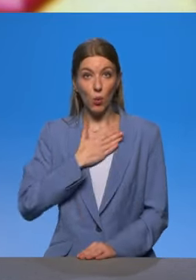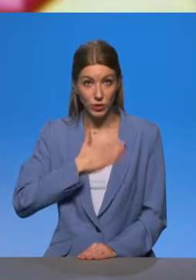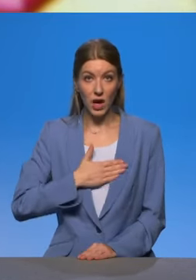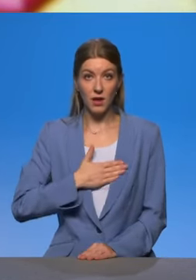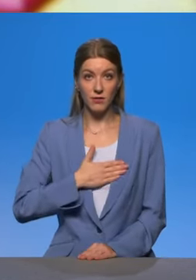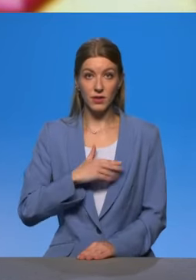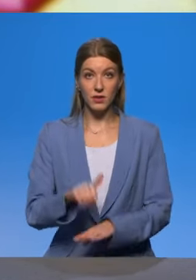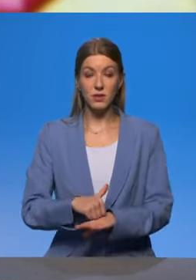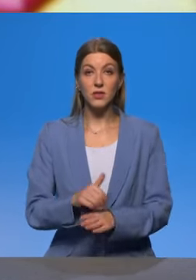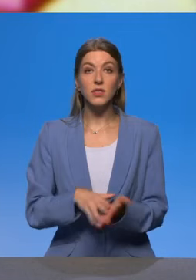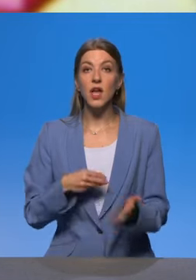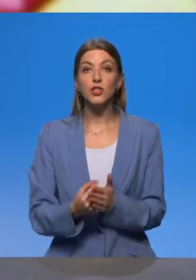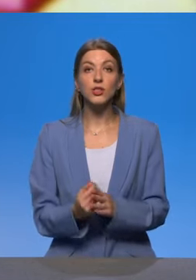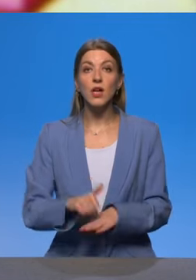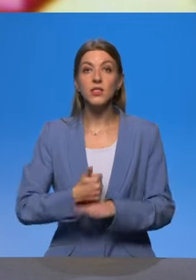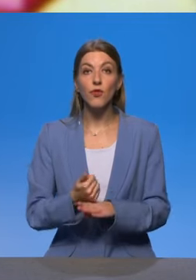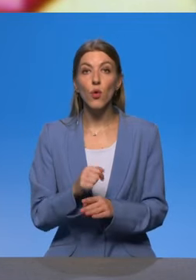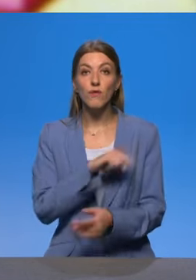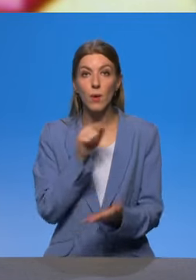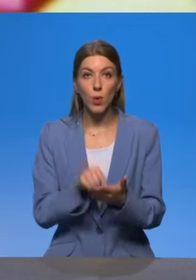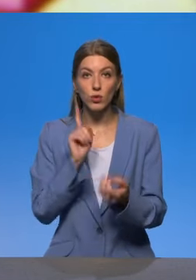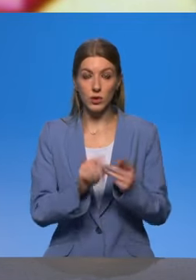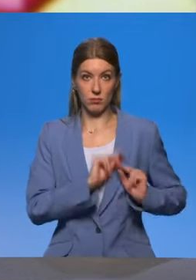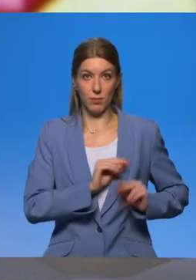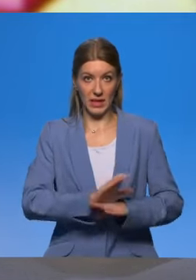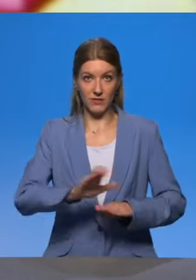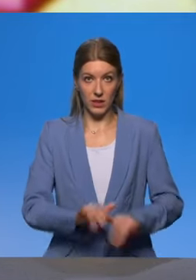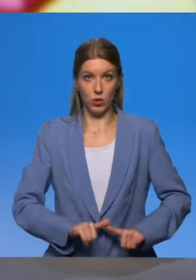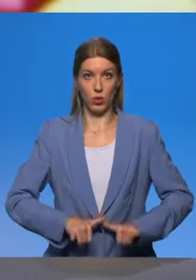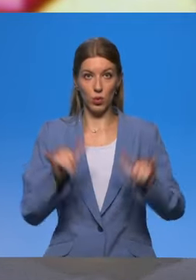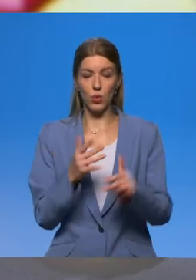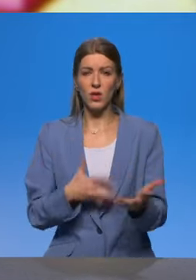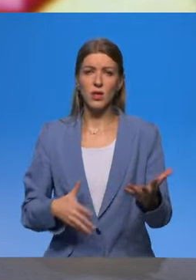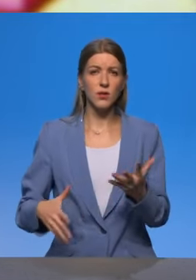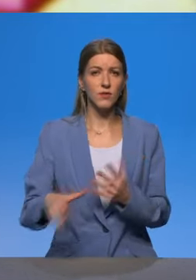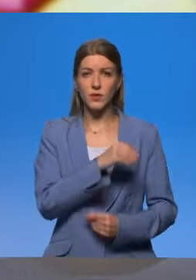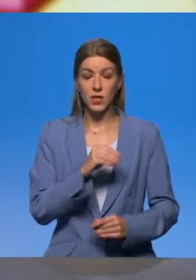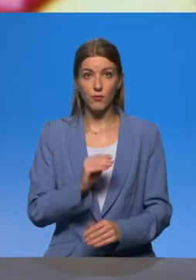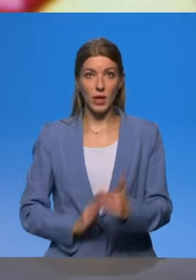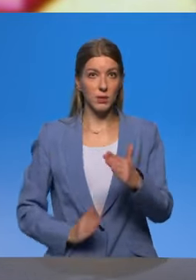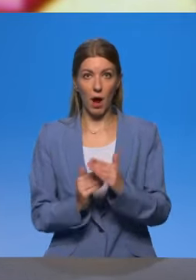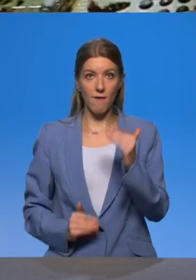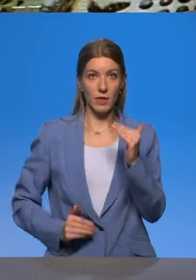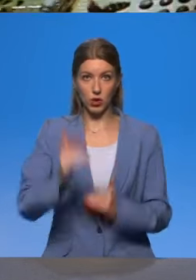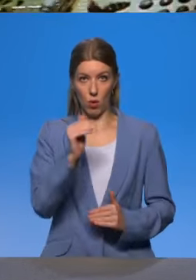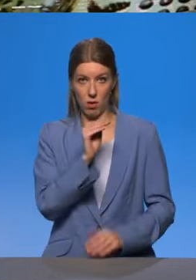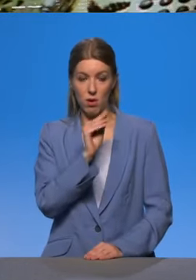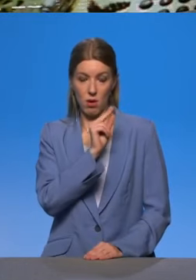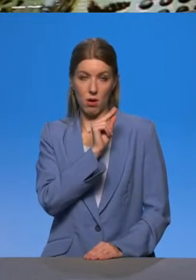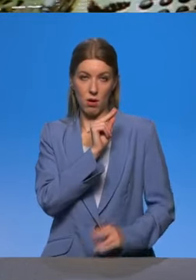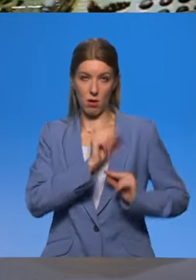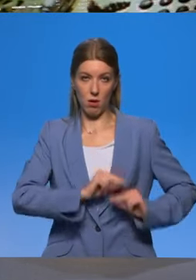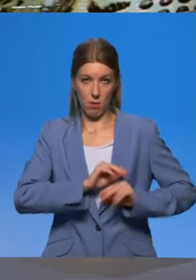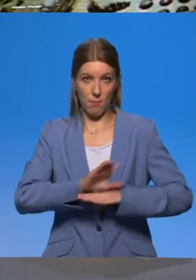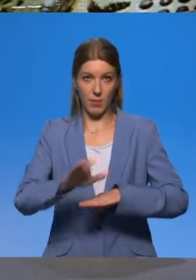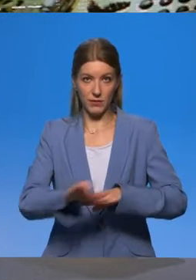основной вопрос к именно повышению производительности. Все работают максимально высоком КПД. Ну, то есть, ничего не мешает. И